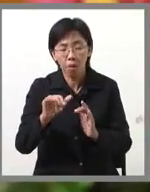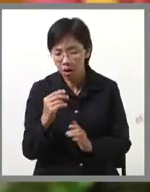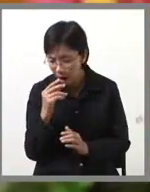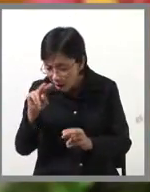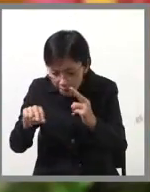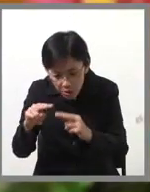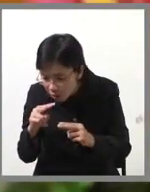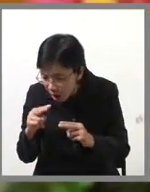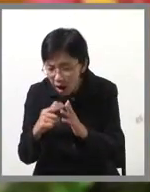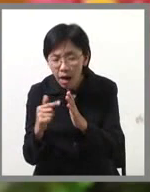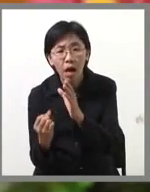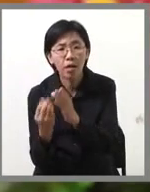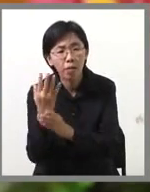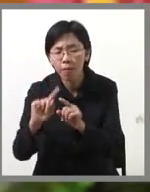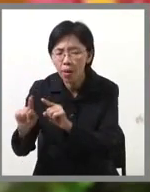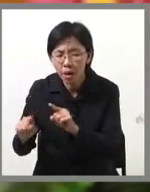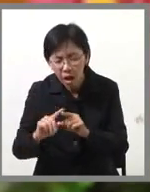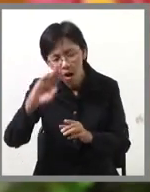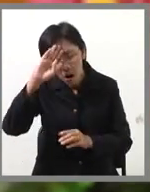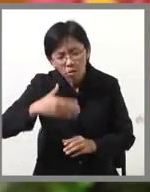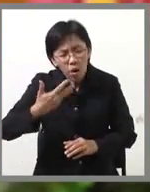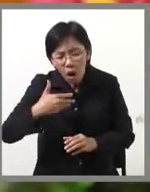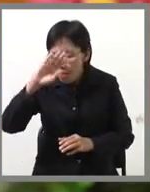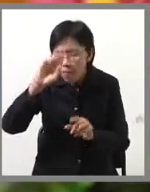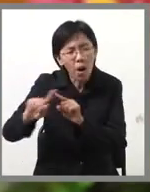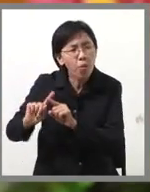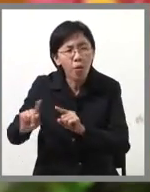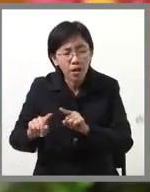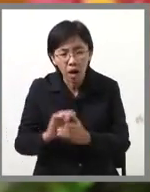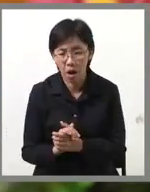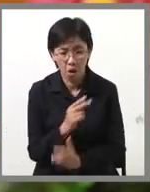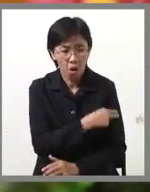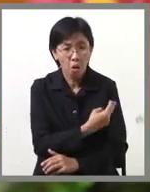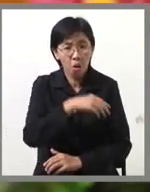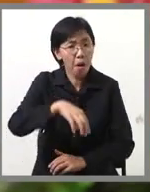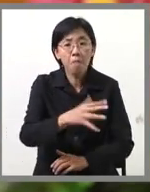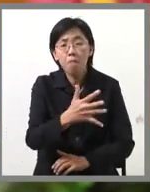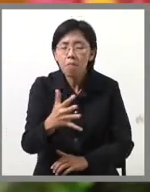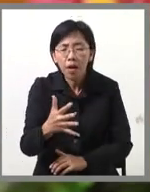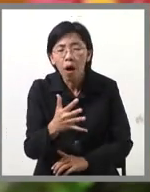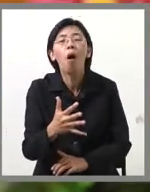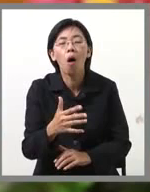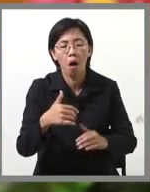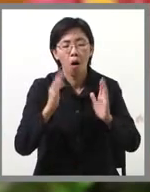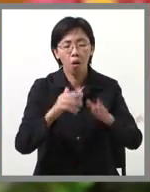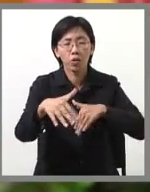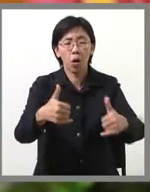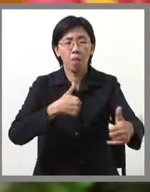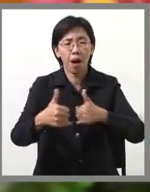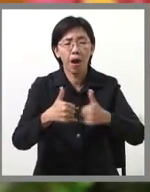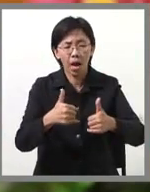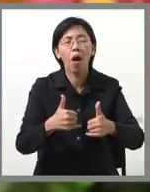พรเนี่ยแก่ปวดหัวตัวร้อนเนี่ยโรงพยาบาลยังไม่เจริญเนี่ยคนก็จะมาห้าหลวงพ่อข้อยาเป็นยา